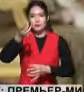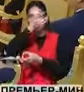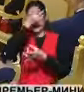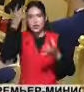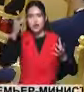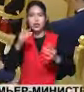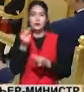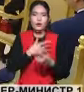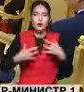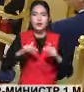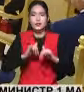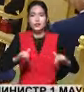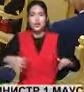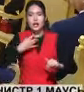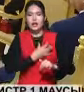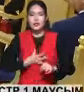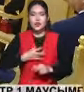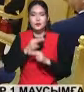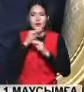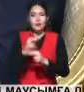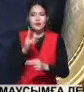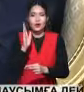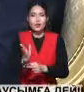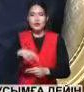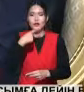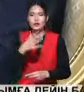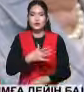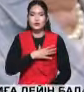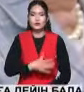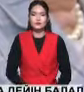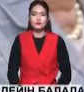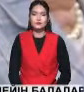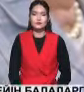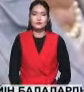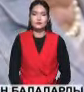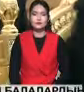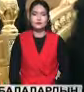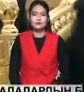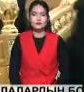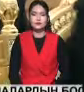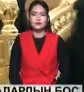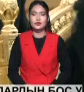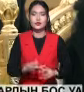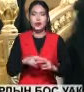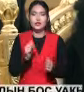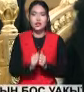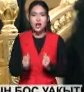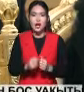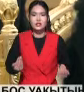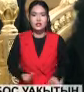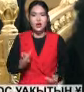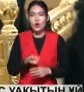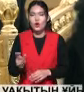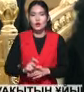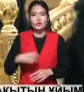дамыту еліміз үшін негізгі басымдықтың бірі екенін айтты. Мәдениет пен өнер ел өміріндегі өте маңызды сала.